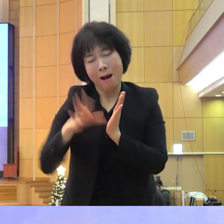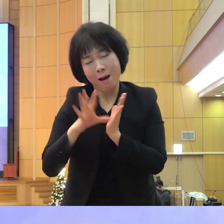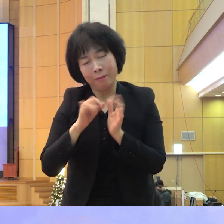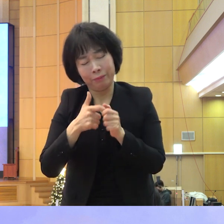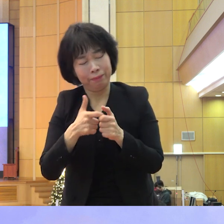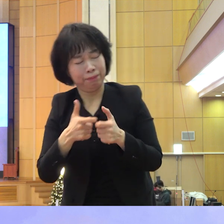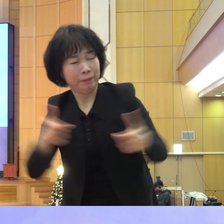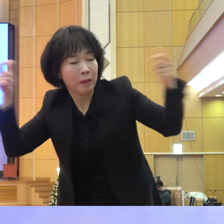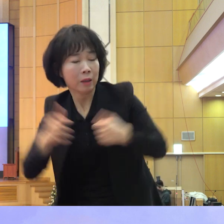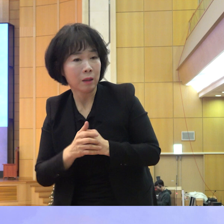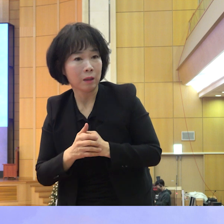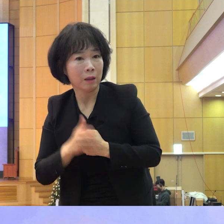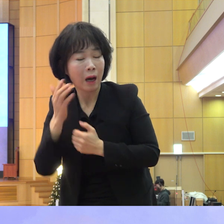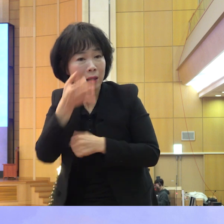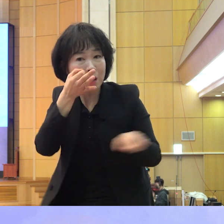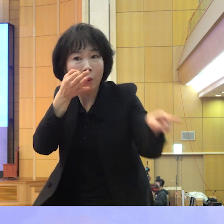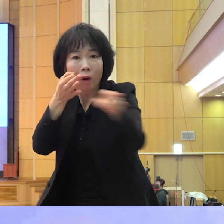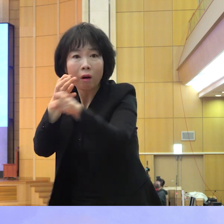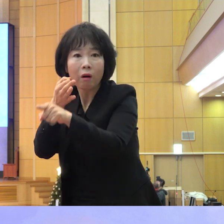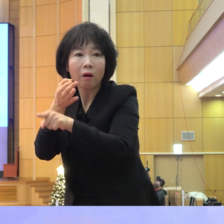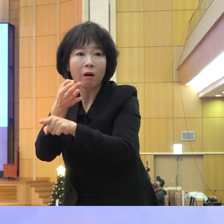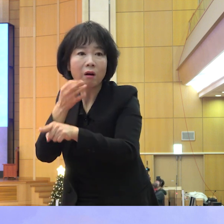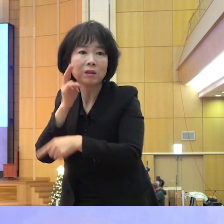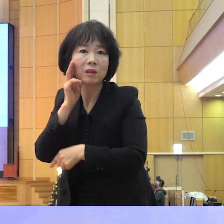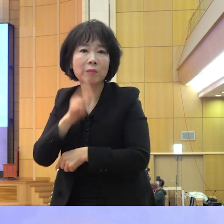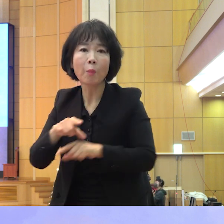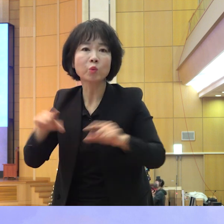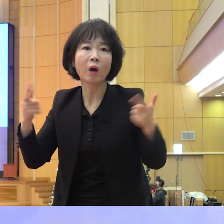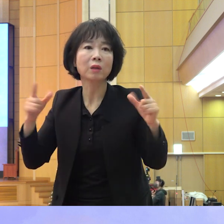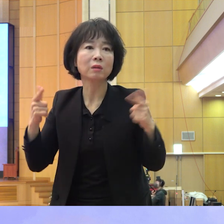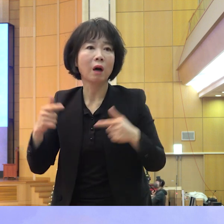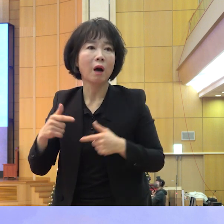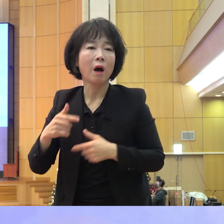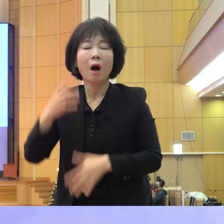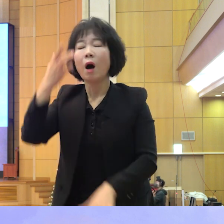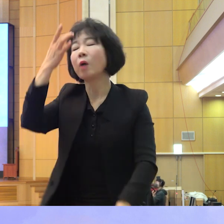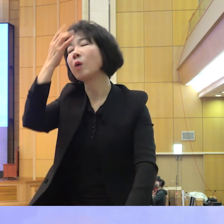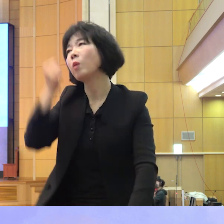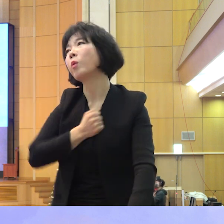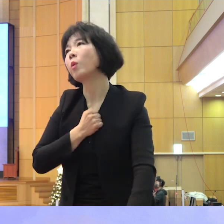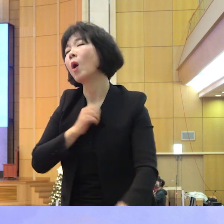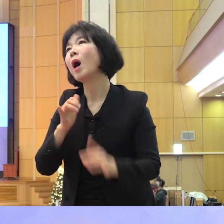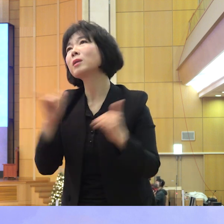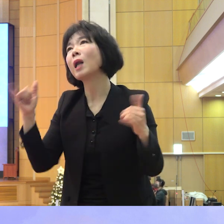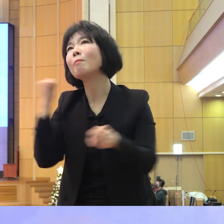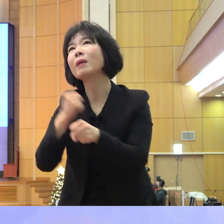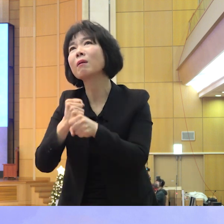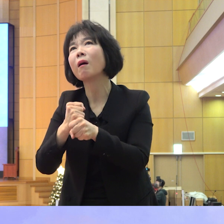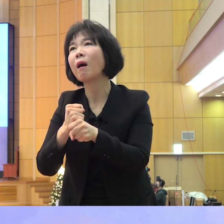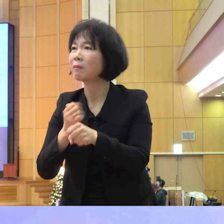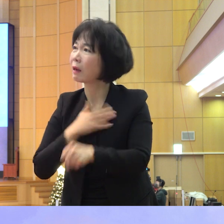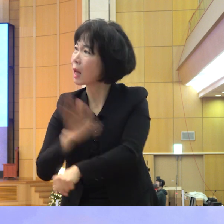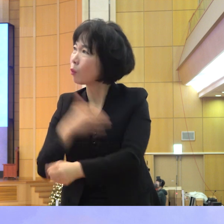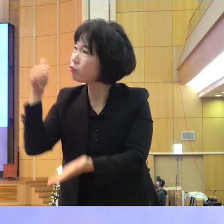하나님 보시기에 땅 위에 사람 지으셨음을 한탄하사 마음에